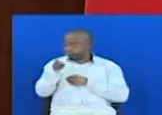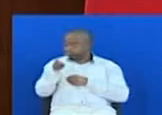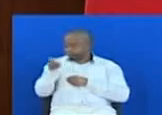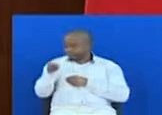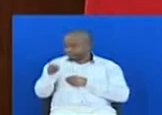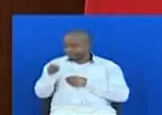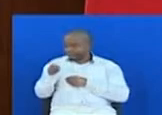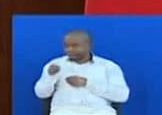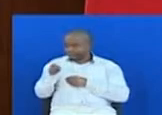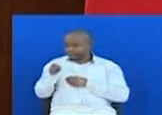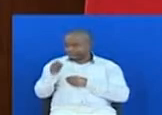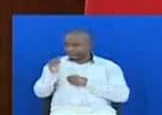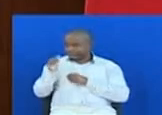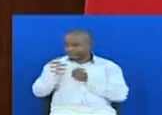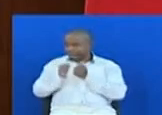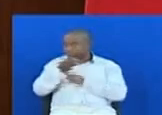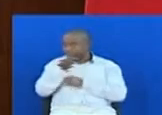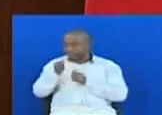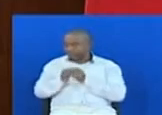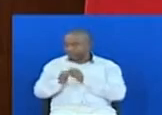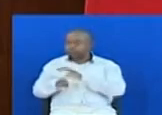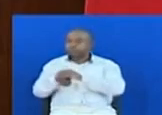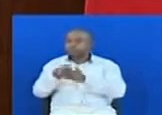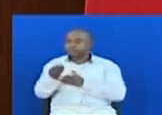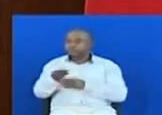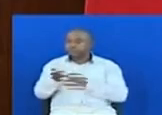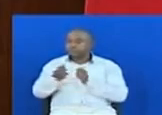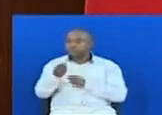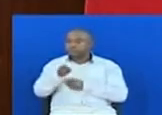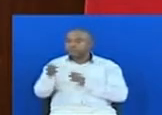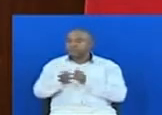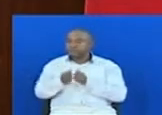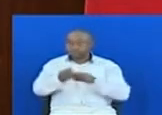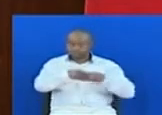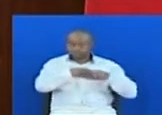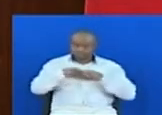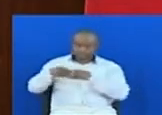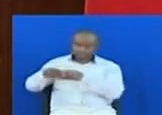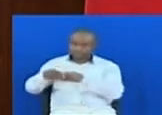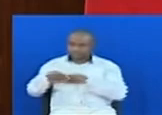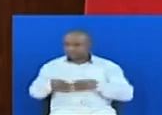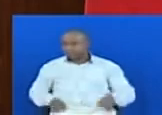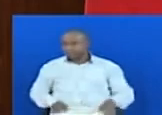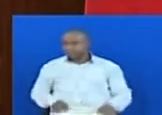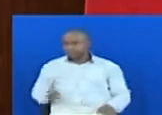tukaathirika kugusana hivi vitu na nini, ni pamoja na hivi vitu kushikashika. Lakini